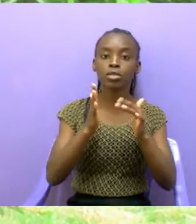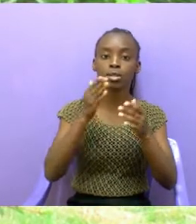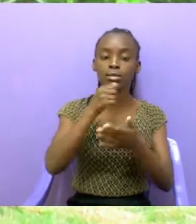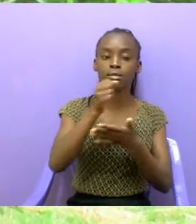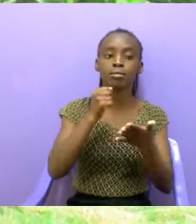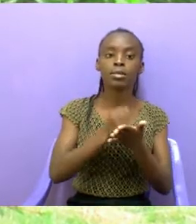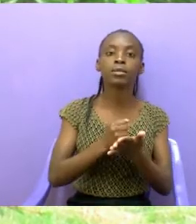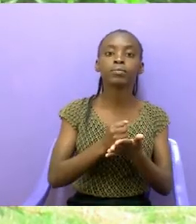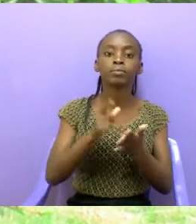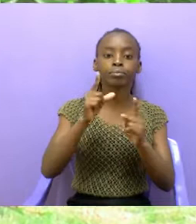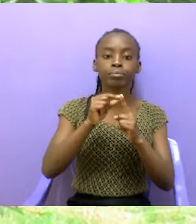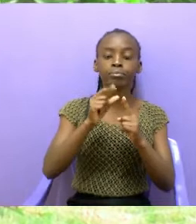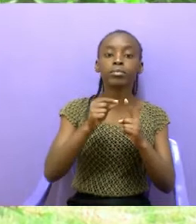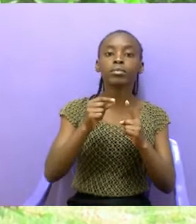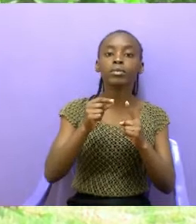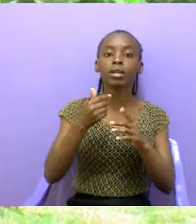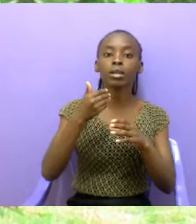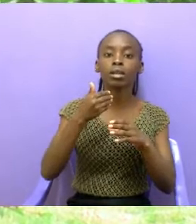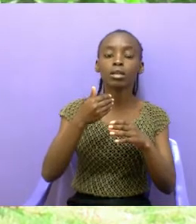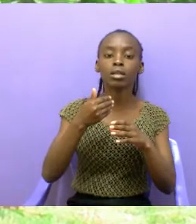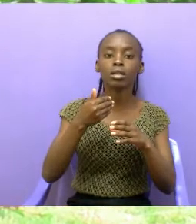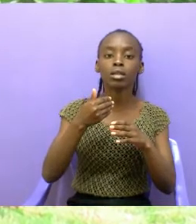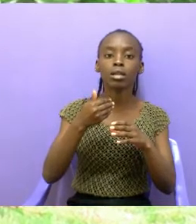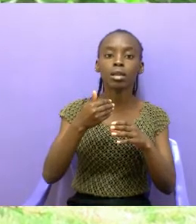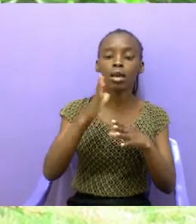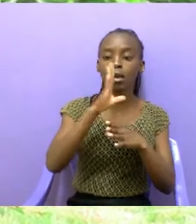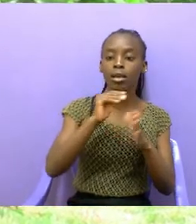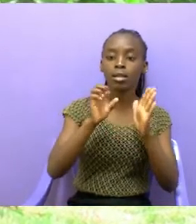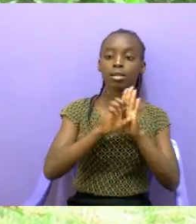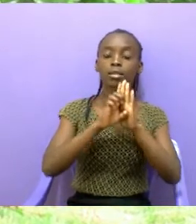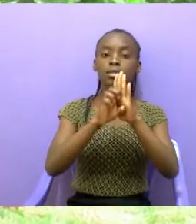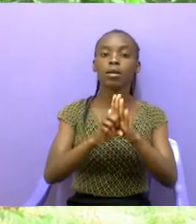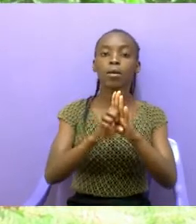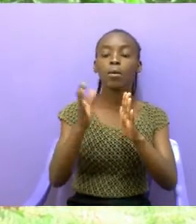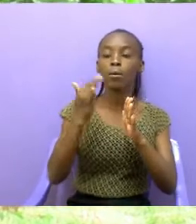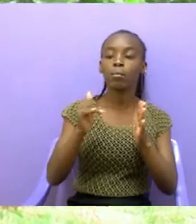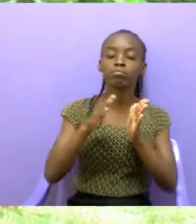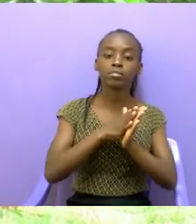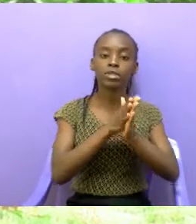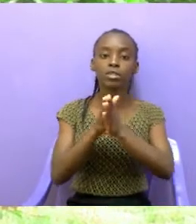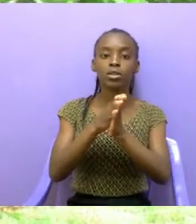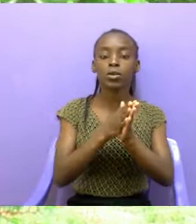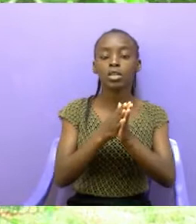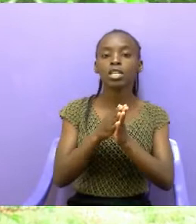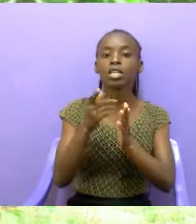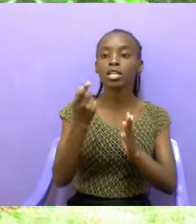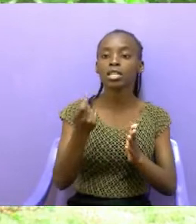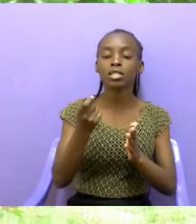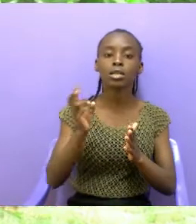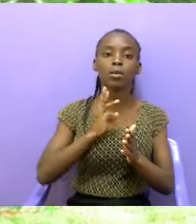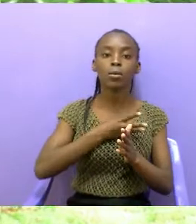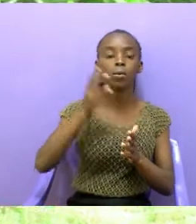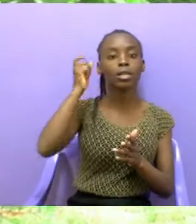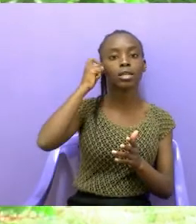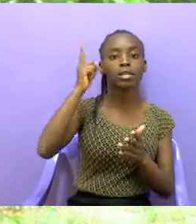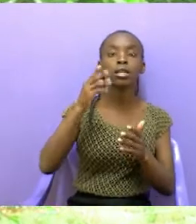amen. Nataka nisome neno tu hapa kidogo na kisha nitaelezea, maana kuna hadithi kiasi, ili tukaweze kuelewa na tukaweze kujua pia